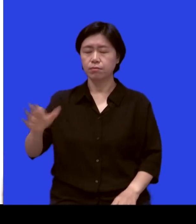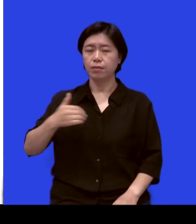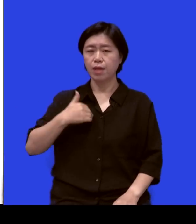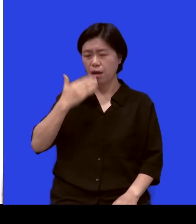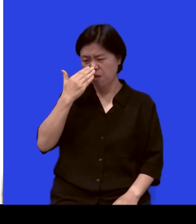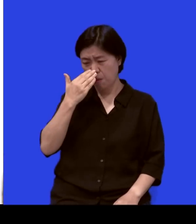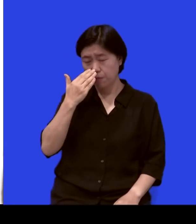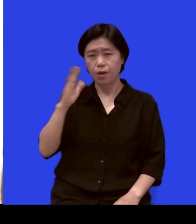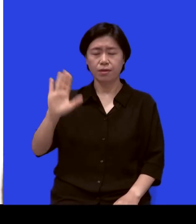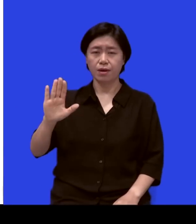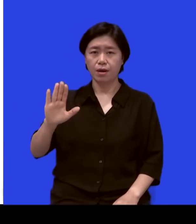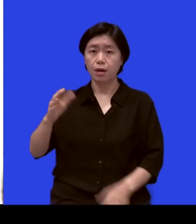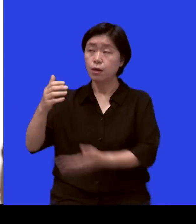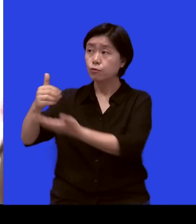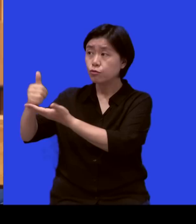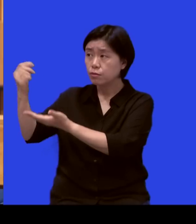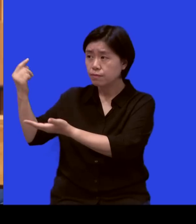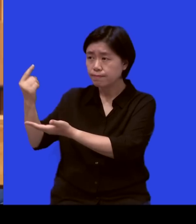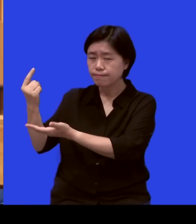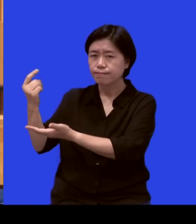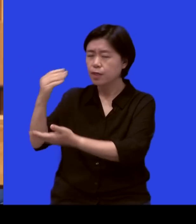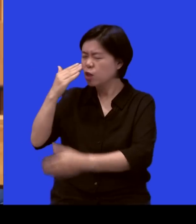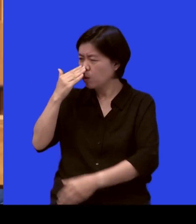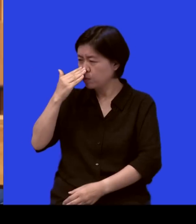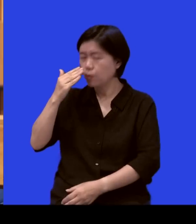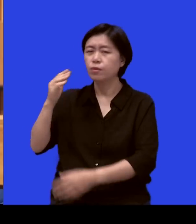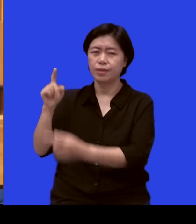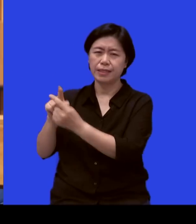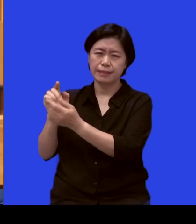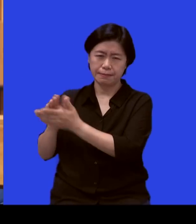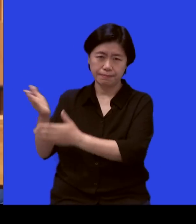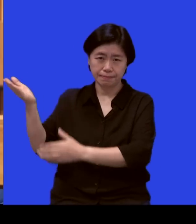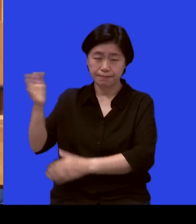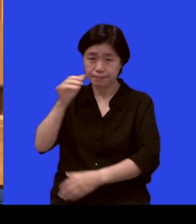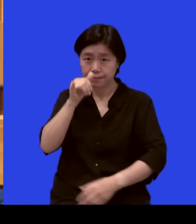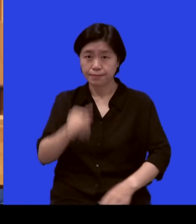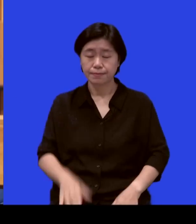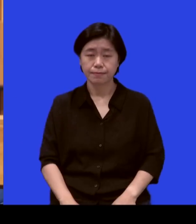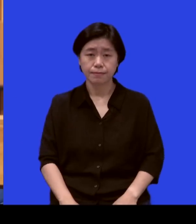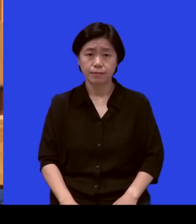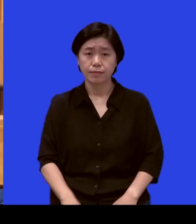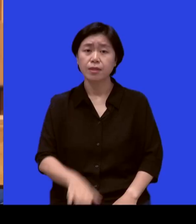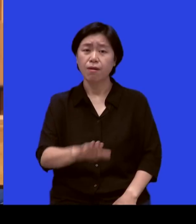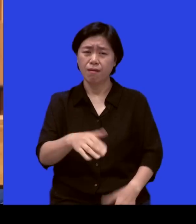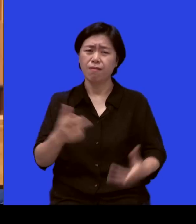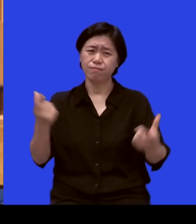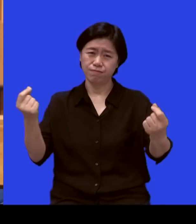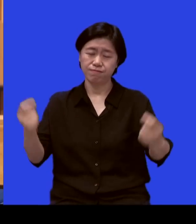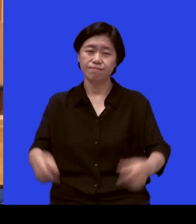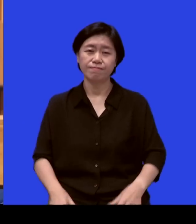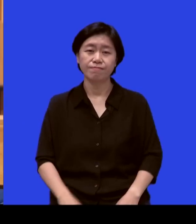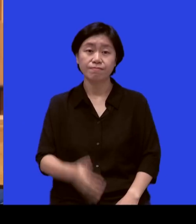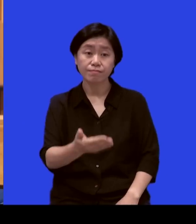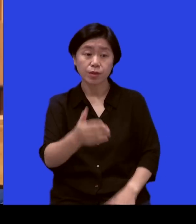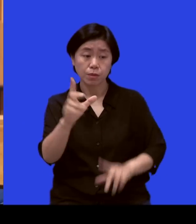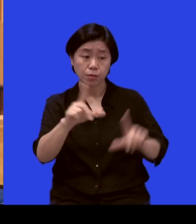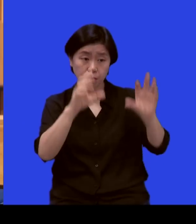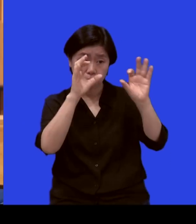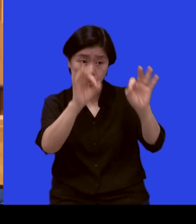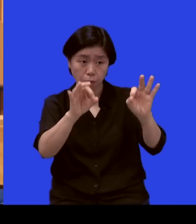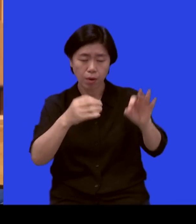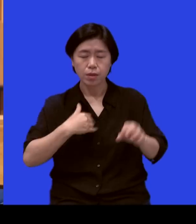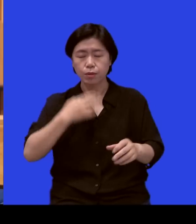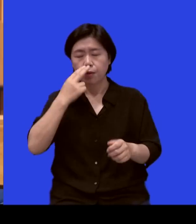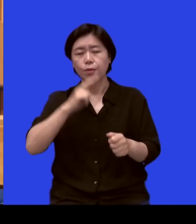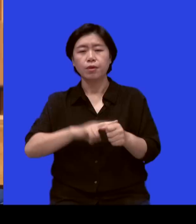예. 주님이 임하시는 거예요. 아니, 주님이 임하시는데 예, 직접 그렇죠. 몸소 실천을 하시는 예, 그리고 목사님을 보면서 저도 많이 도전이 됐고 또 그들에게